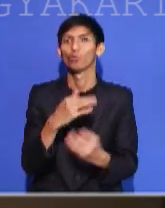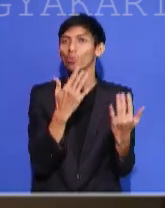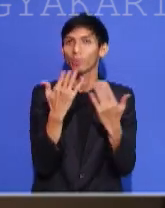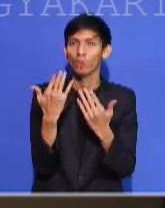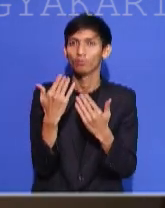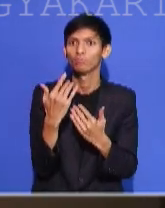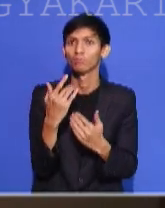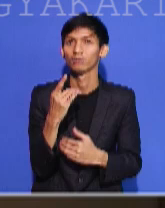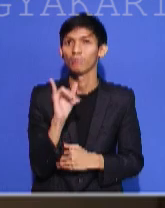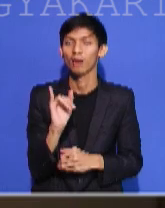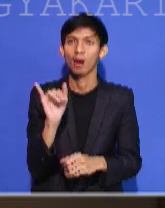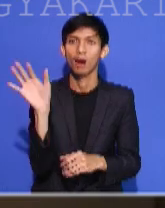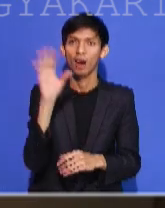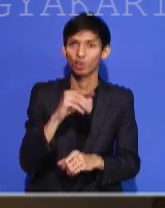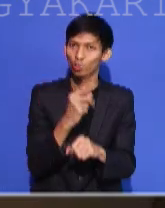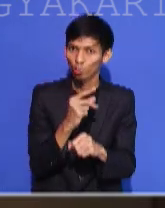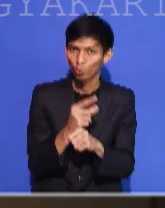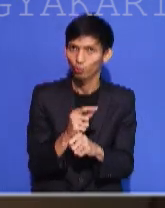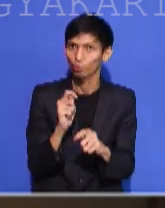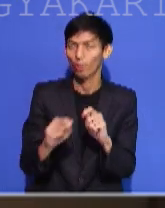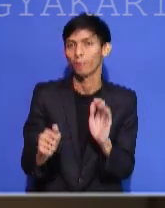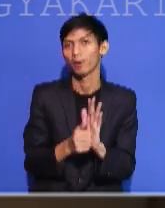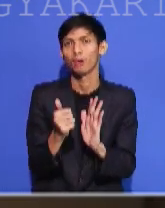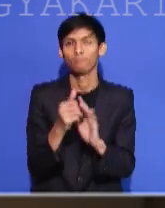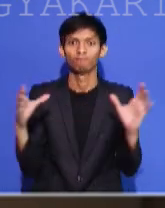Guru, itu maka diajarkanlah sarasehan